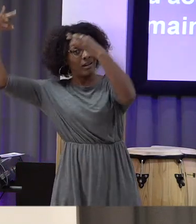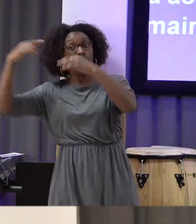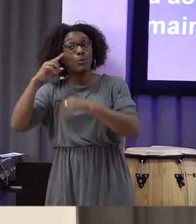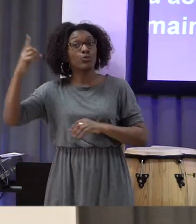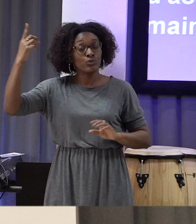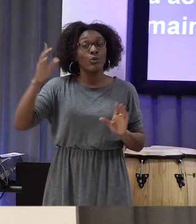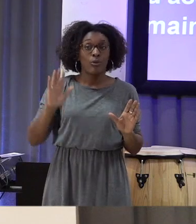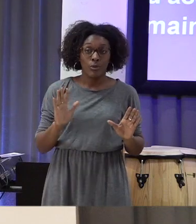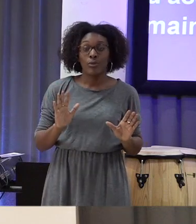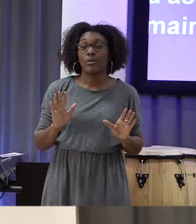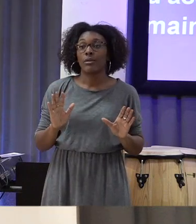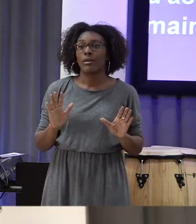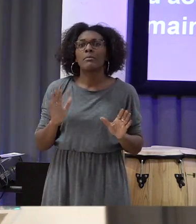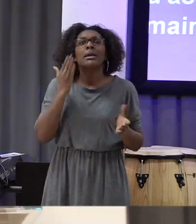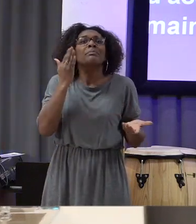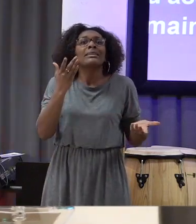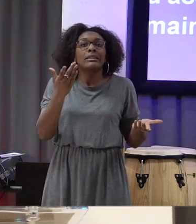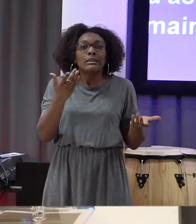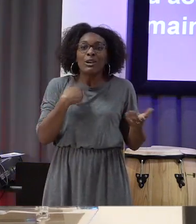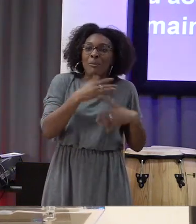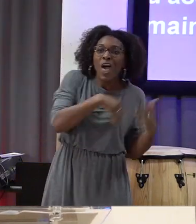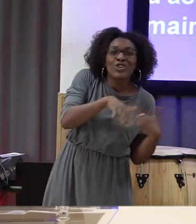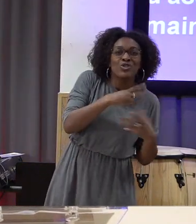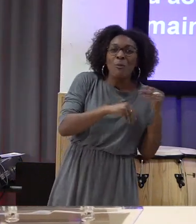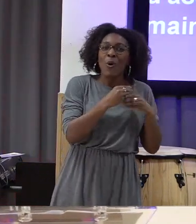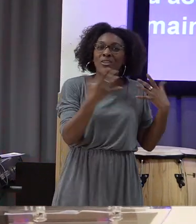Mais s'il n'y a plus de séparation,